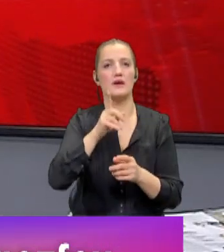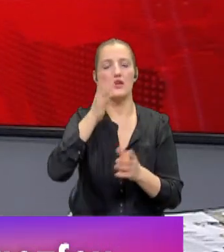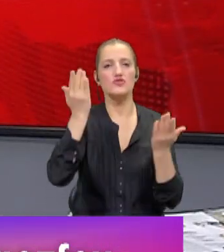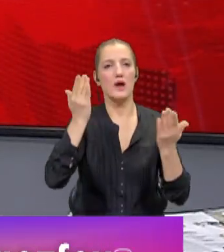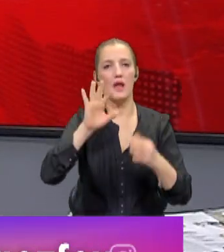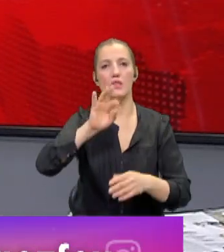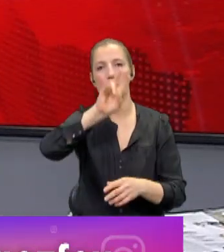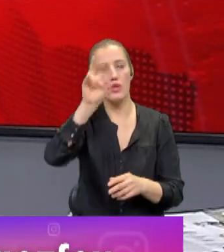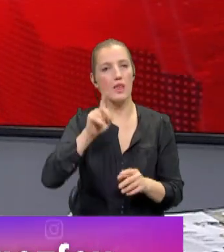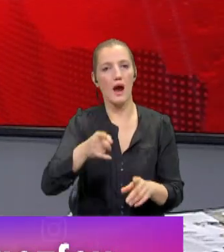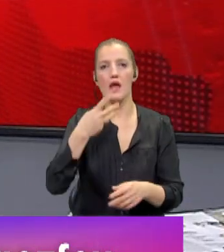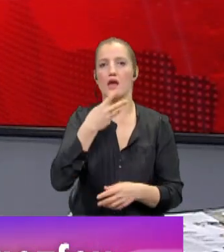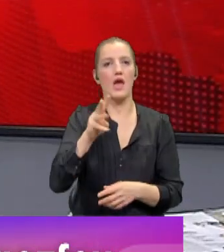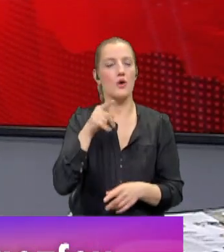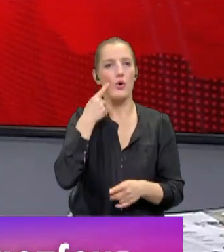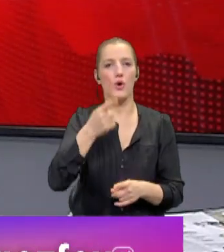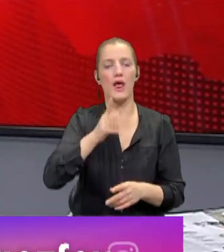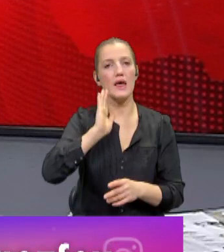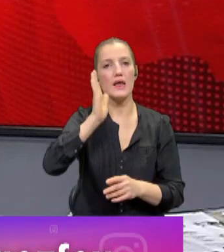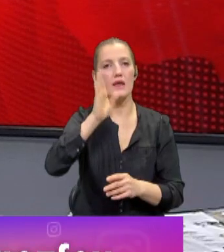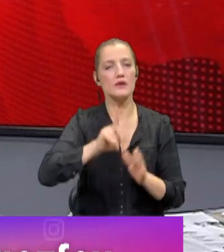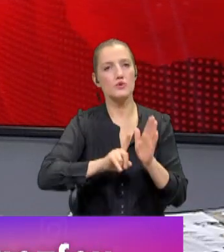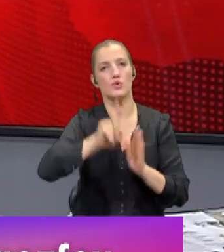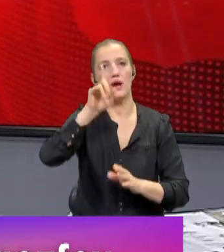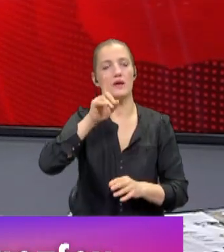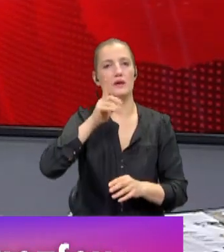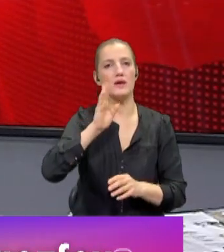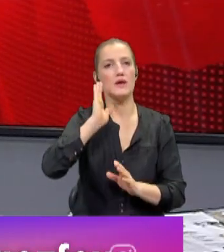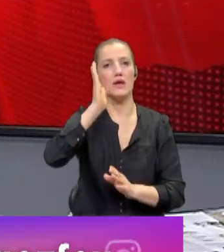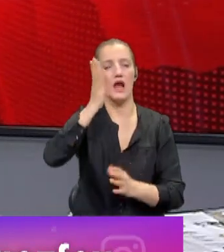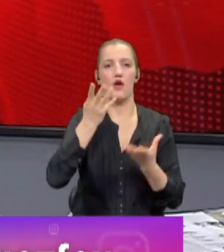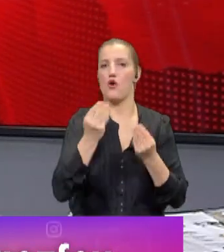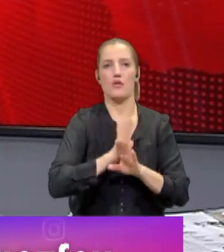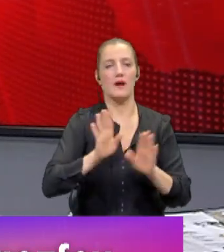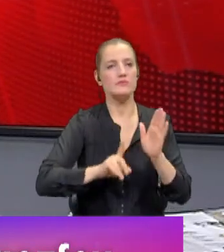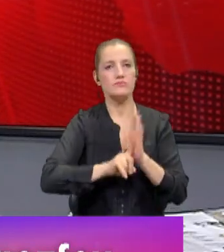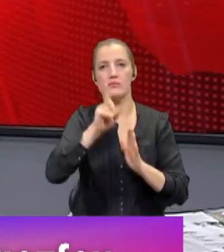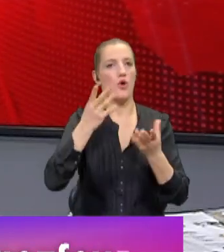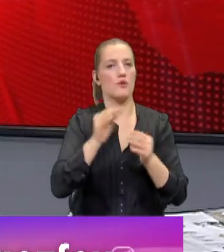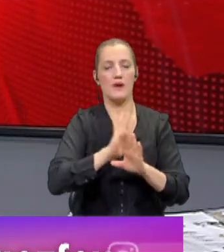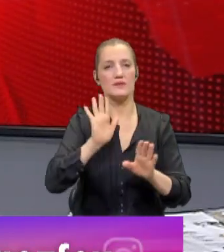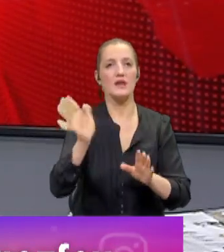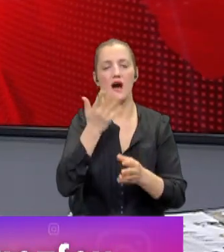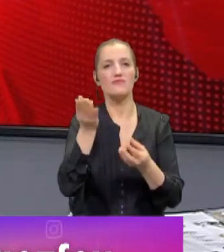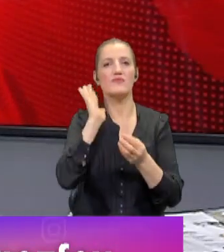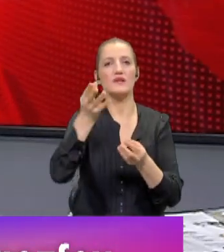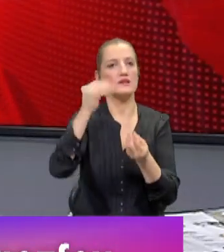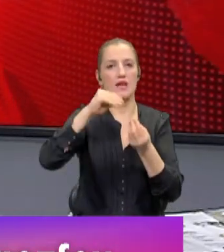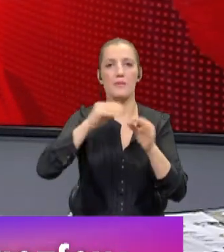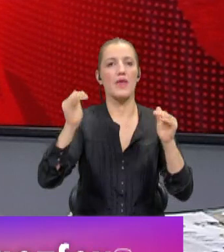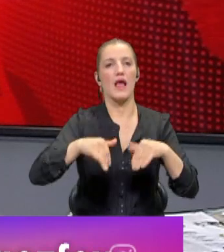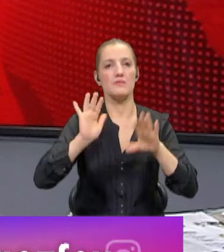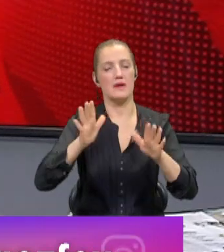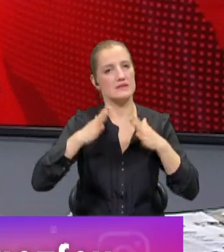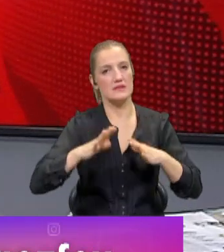İnşallah dolarda ya da Euro'da ileri yönlü yukarı yönlü bir ilerleme olmaz da yine daha fazla Ozanlar gelmez